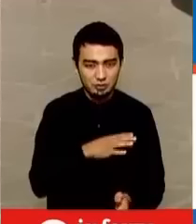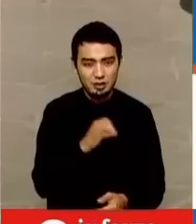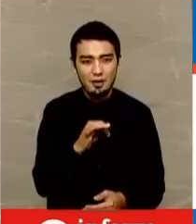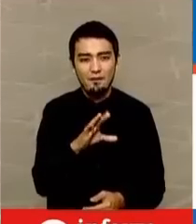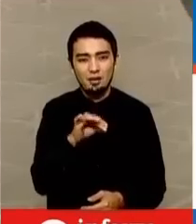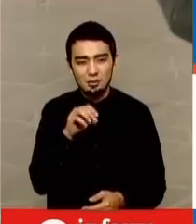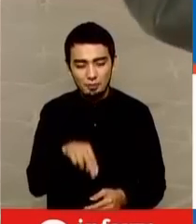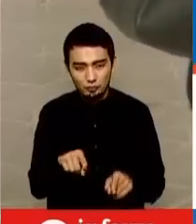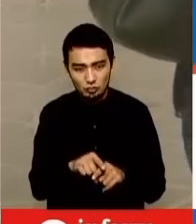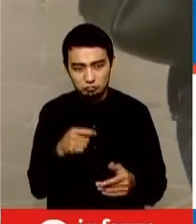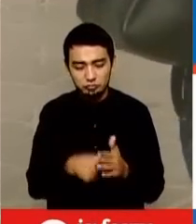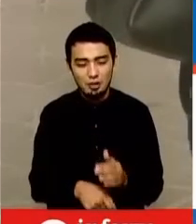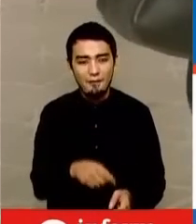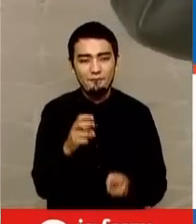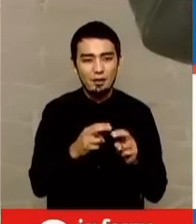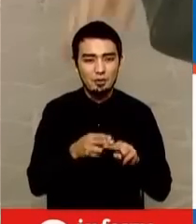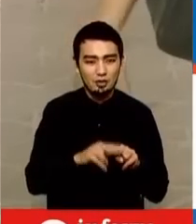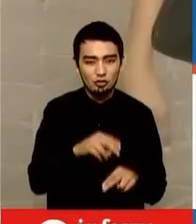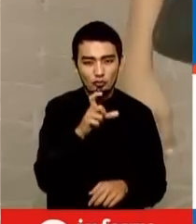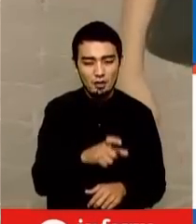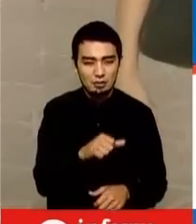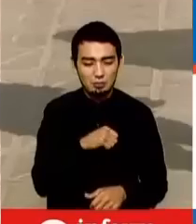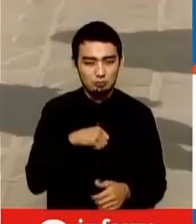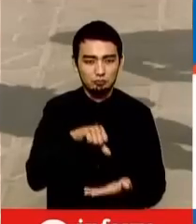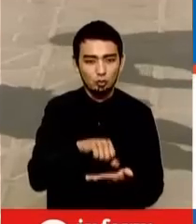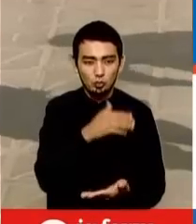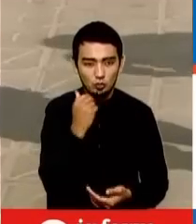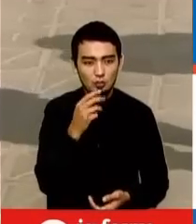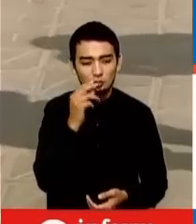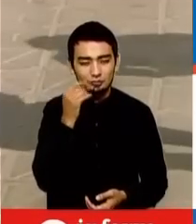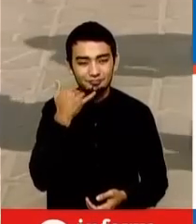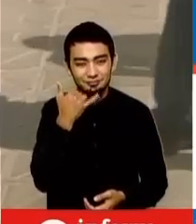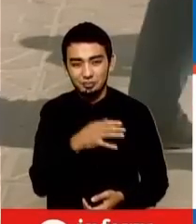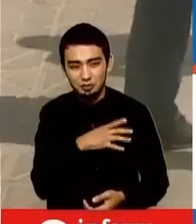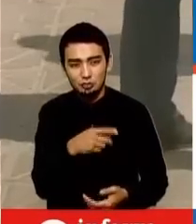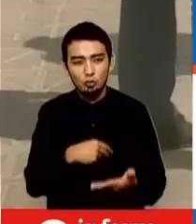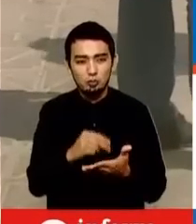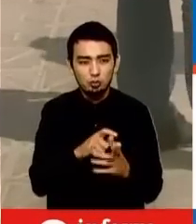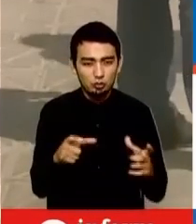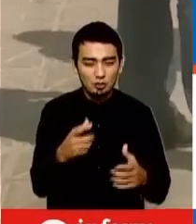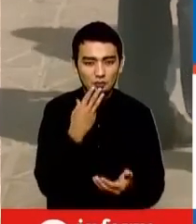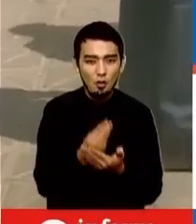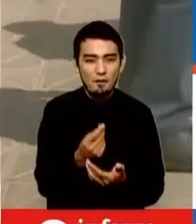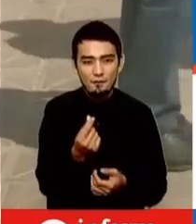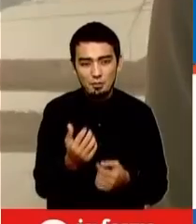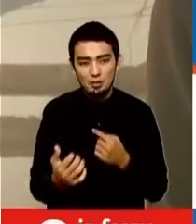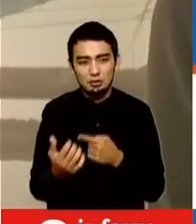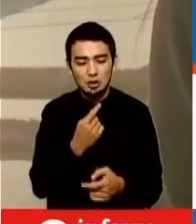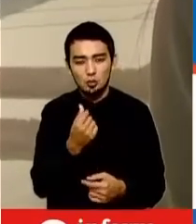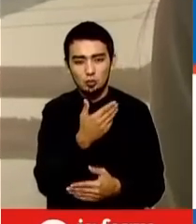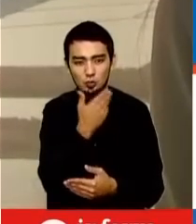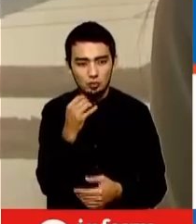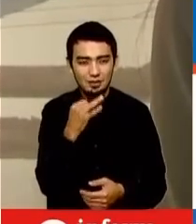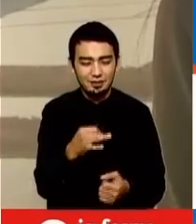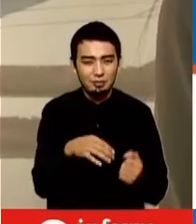WhatsApp. Самого владельца фирмы в Шымкенте не оказалось. В телефонном разговоре мужчина заявил, что покупатели не вовремя отправили ему средства, а